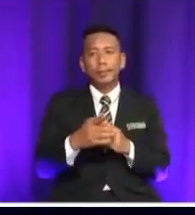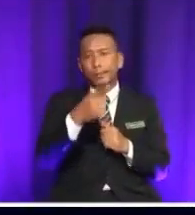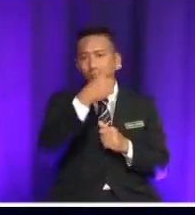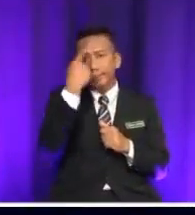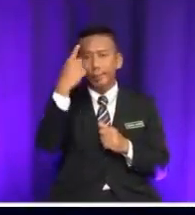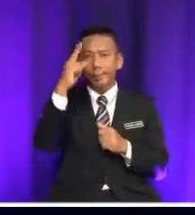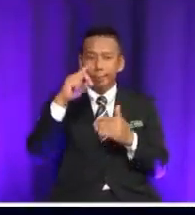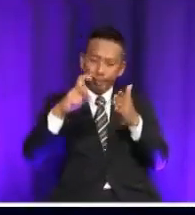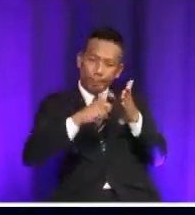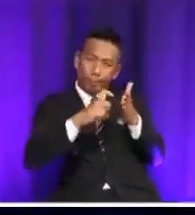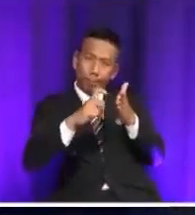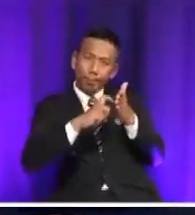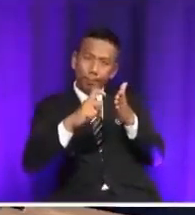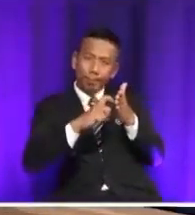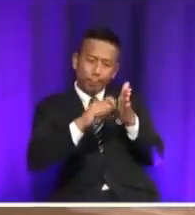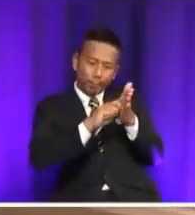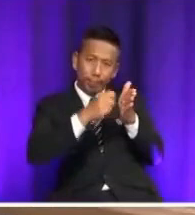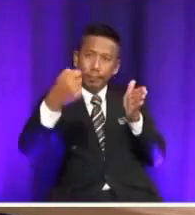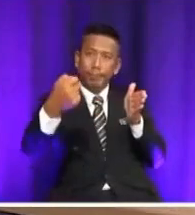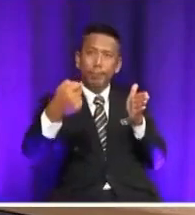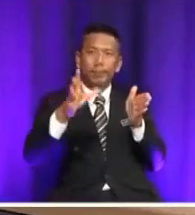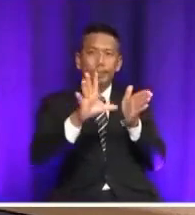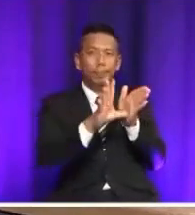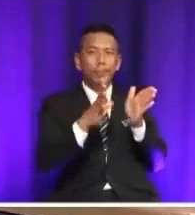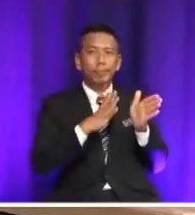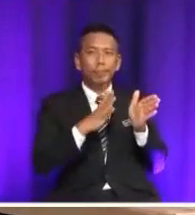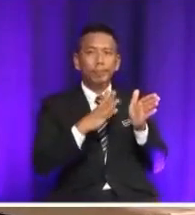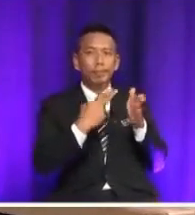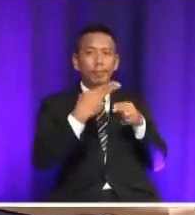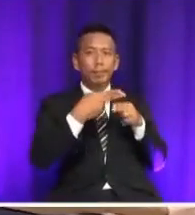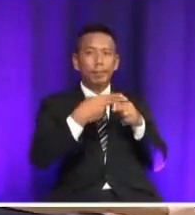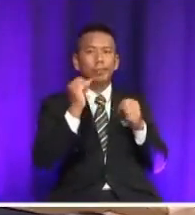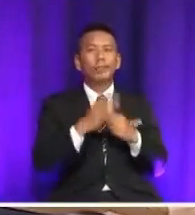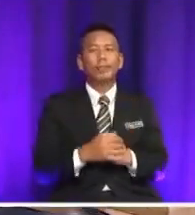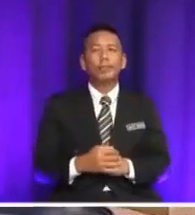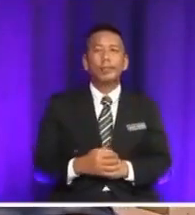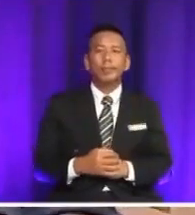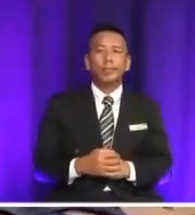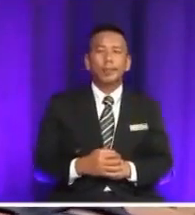jadi tetangga kan ah jadi Lepas tuh kita sepi dengan